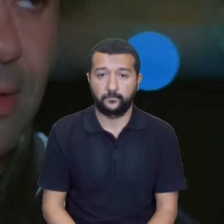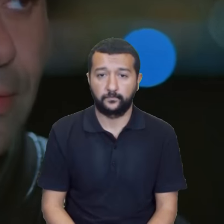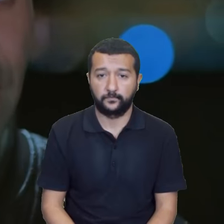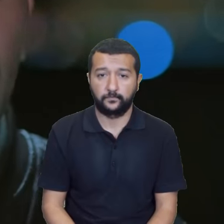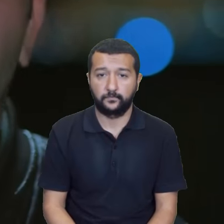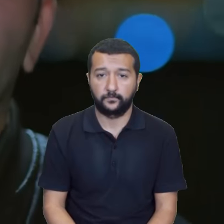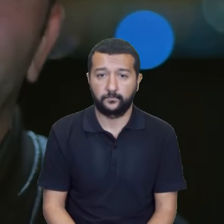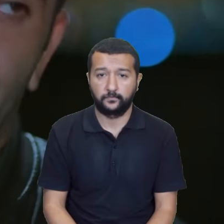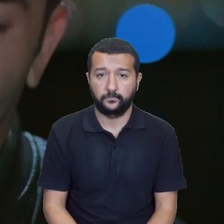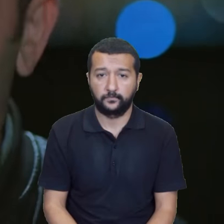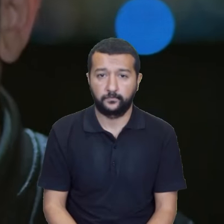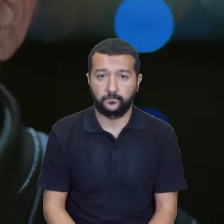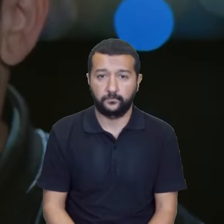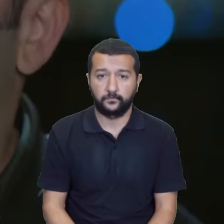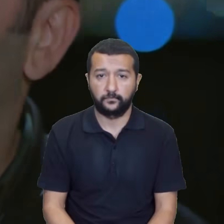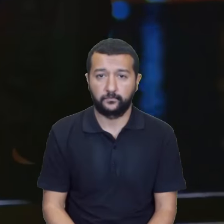Ha.